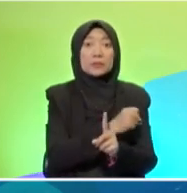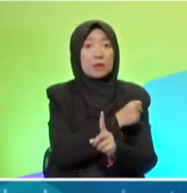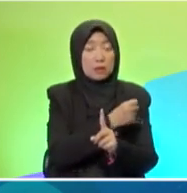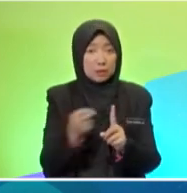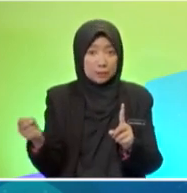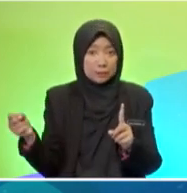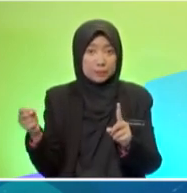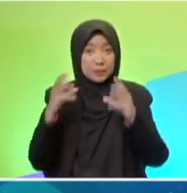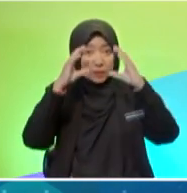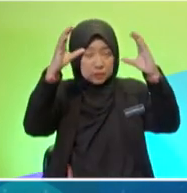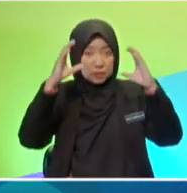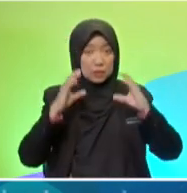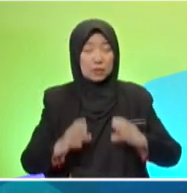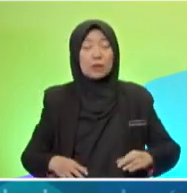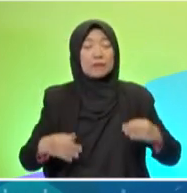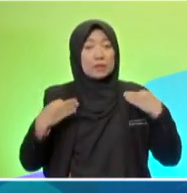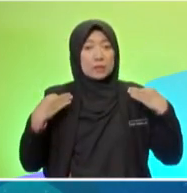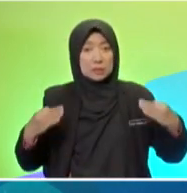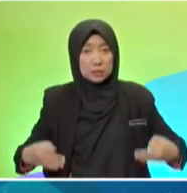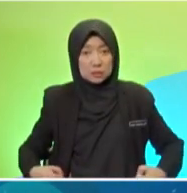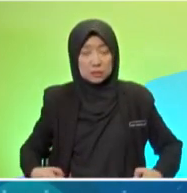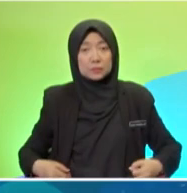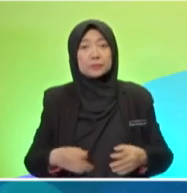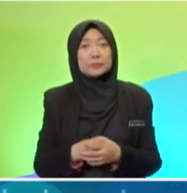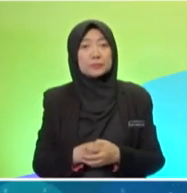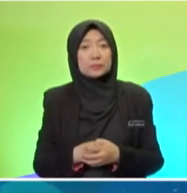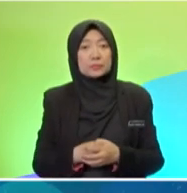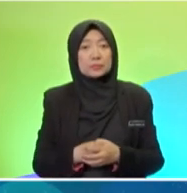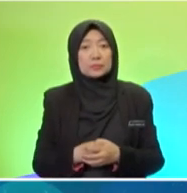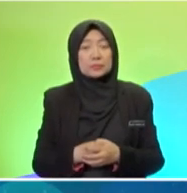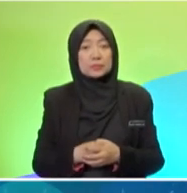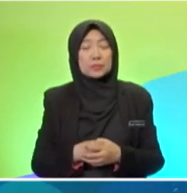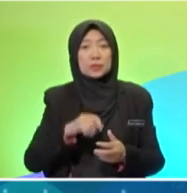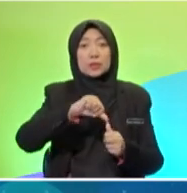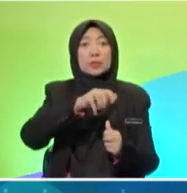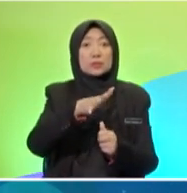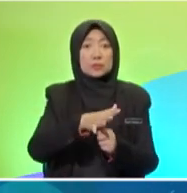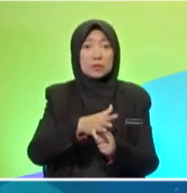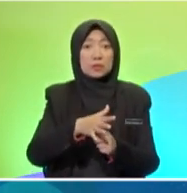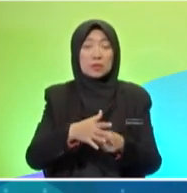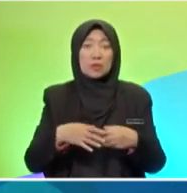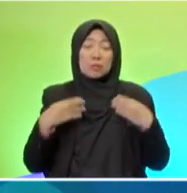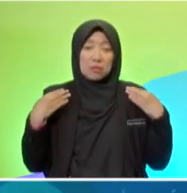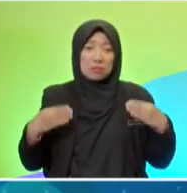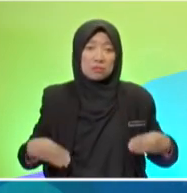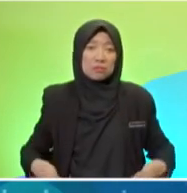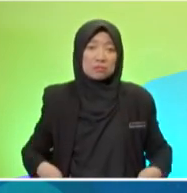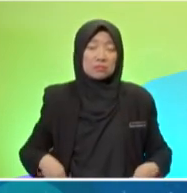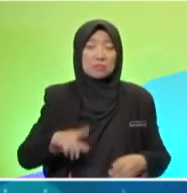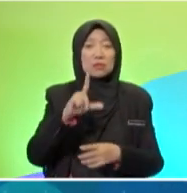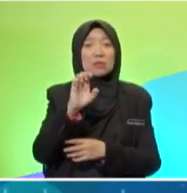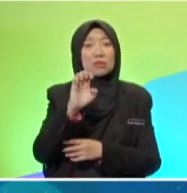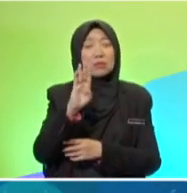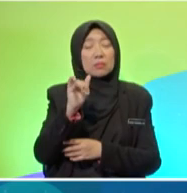ialah secara fisikal kesan kendaraan kepada Ramis ialah badannya menjadi lebam-lebam dan